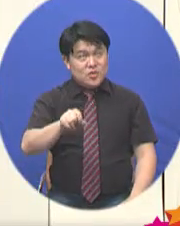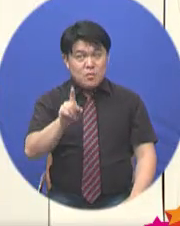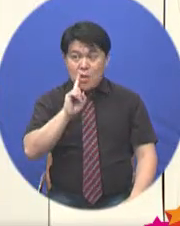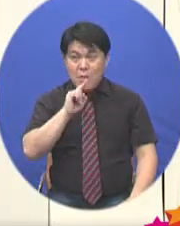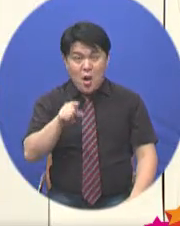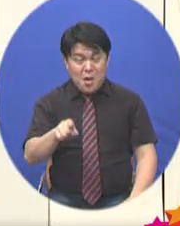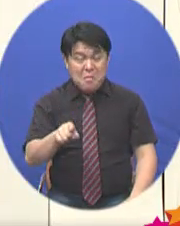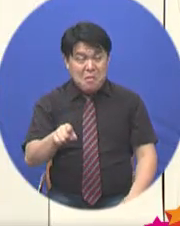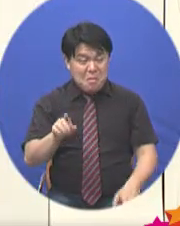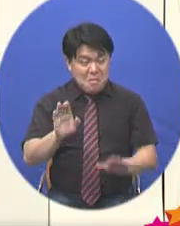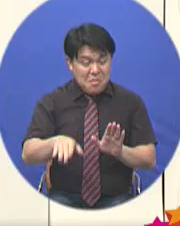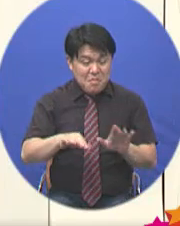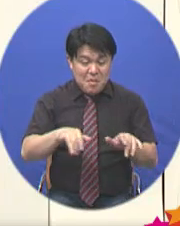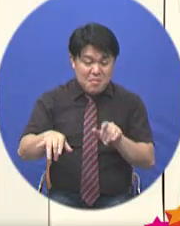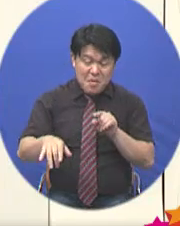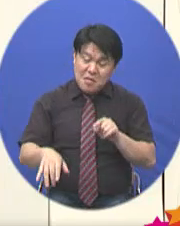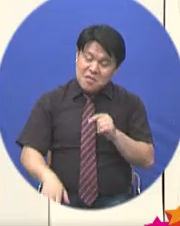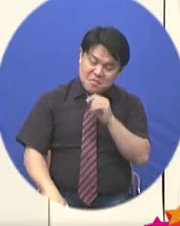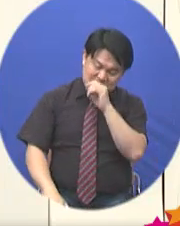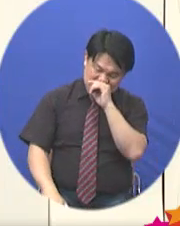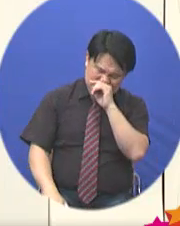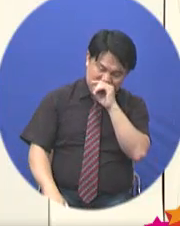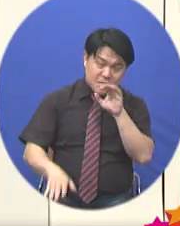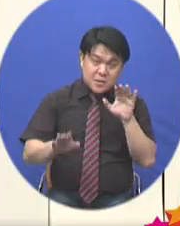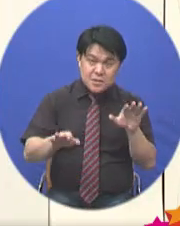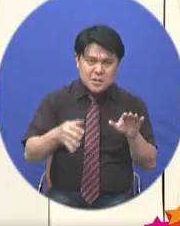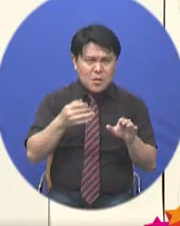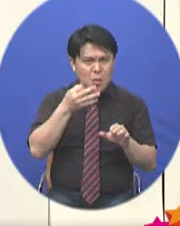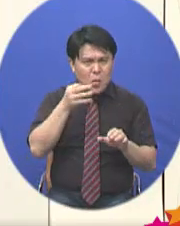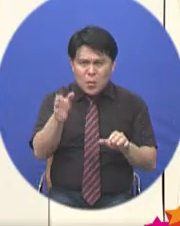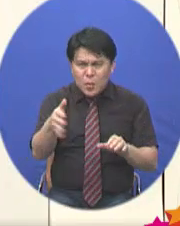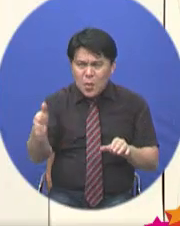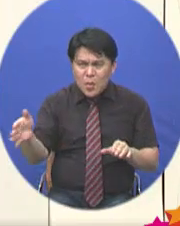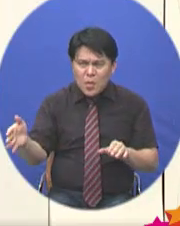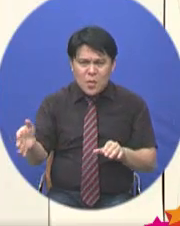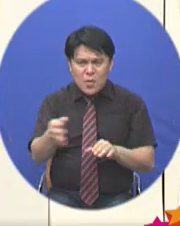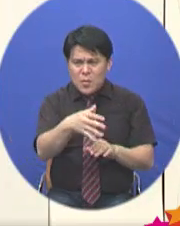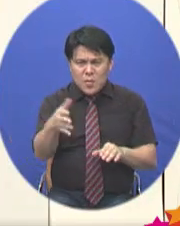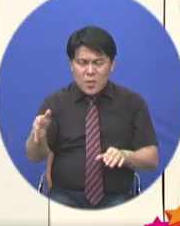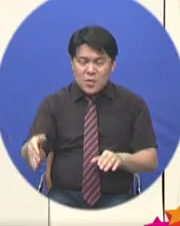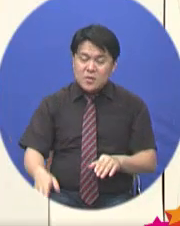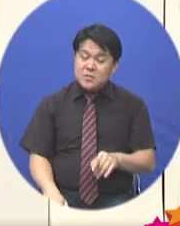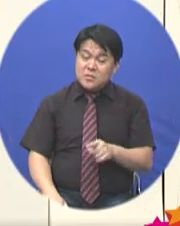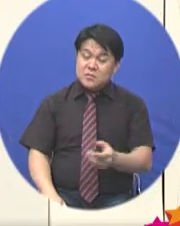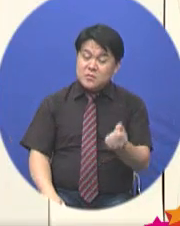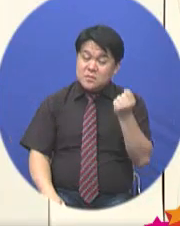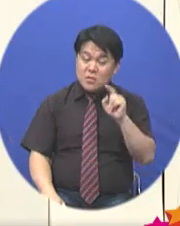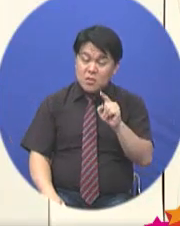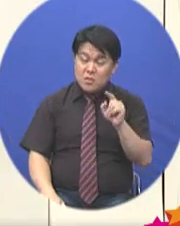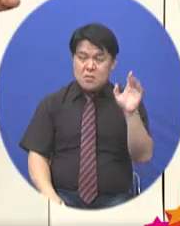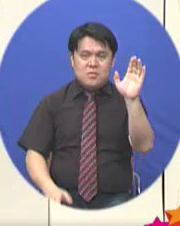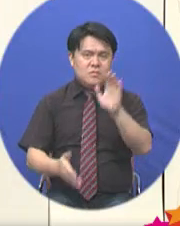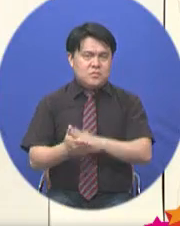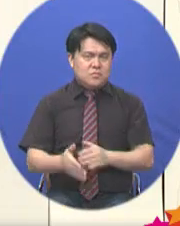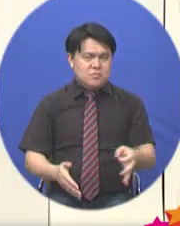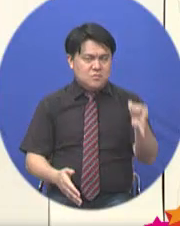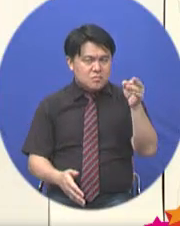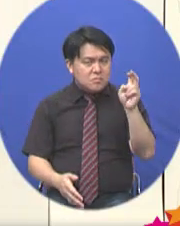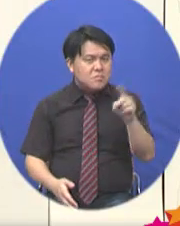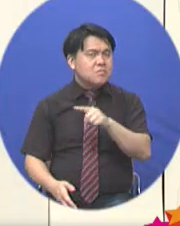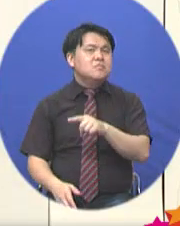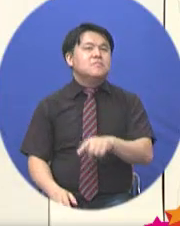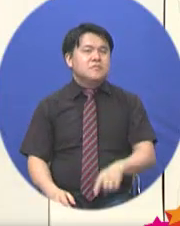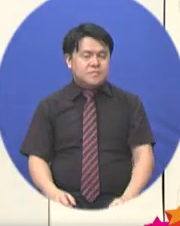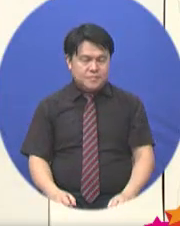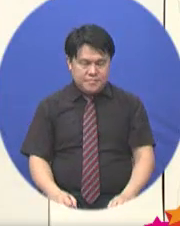그거 있잖아요. 네네. 그게 참 요즘 보기가 진짜 힘들어요. 그거 있으면 아마 금액도 상당히 비쌀